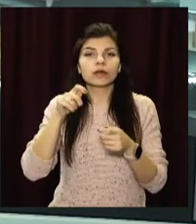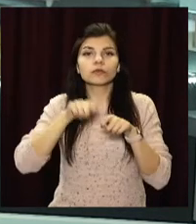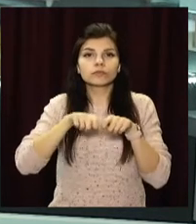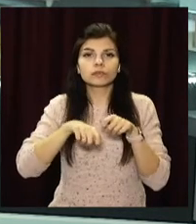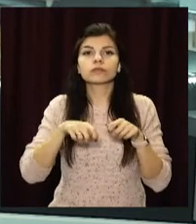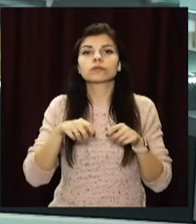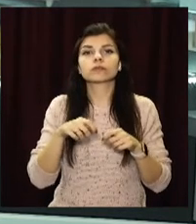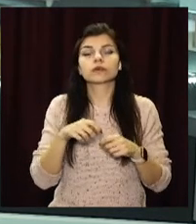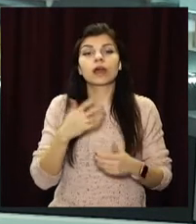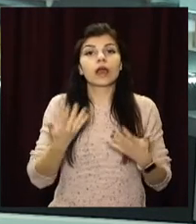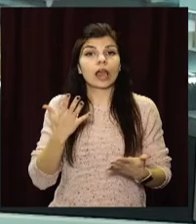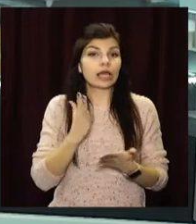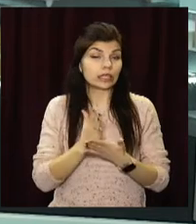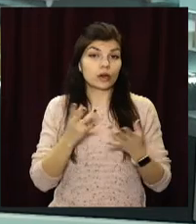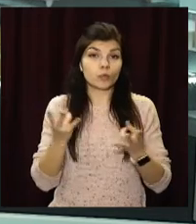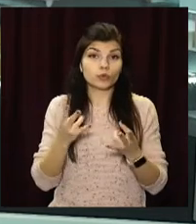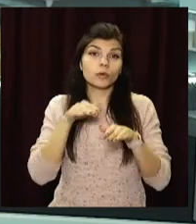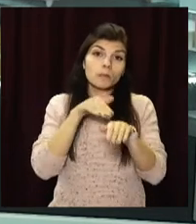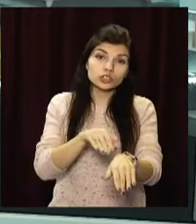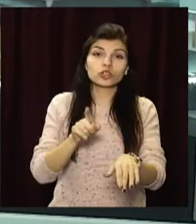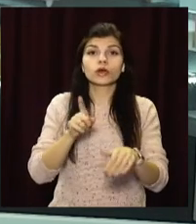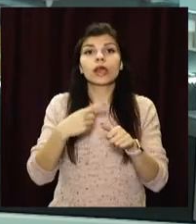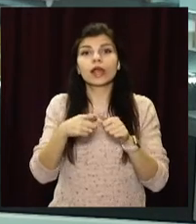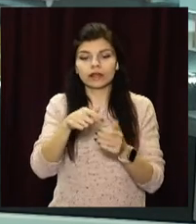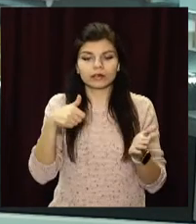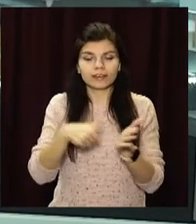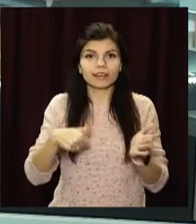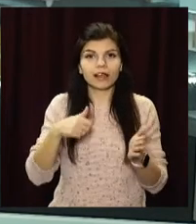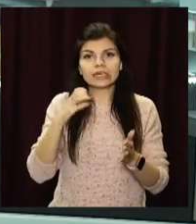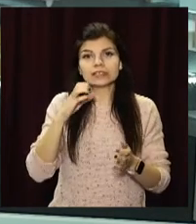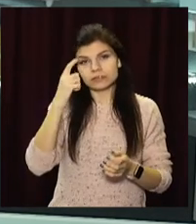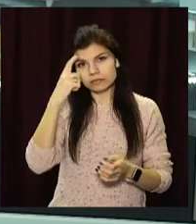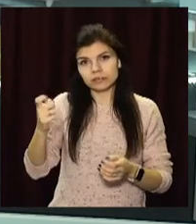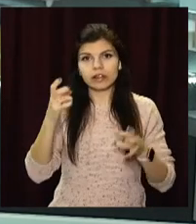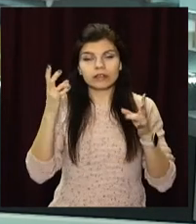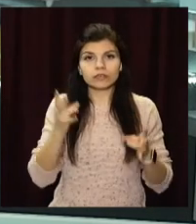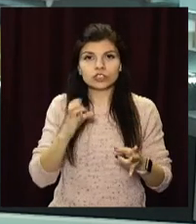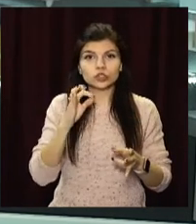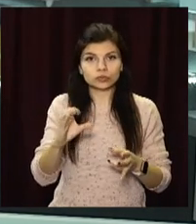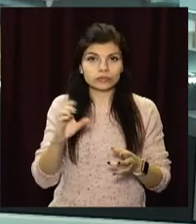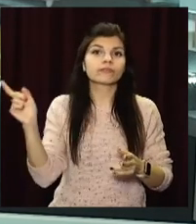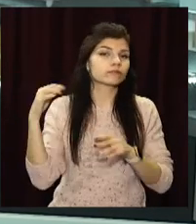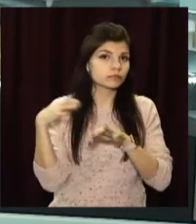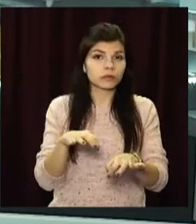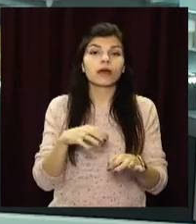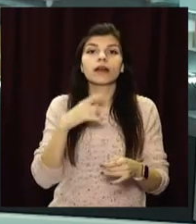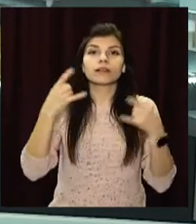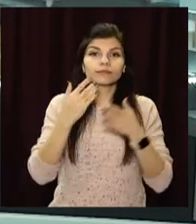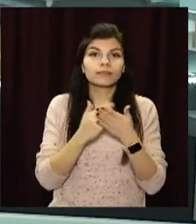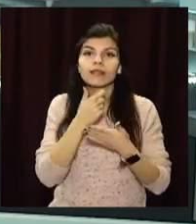транспортними магістралями, а якщо є потреба, і на тривожний сигнал відреагують. Як це все працює на практиці, бачили журналісти